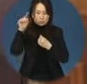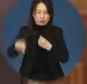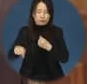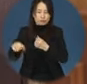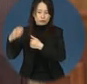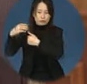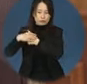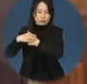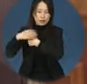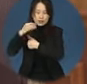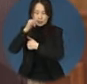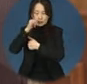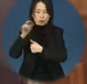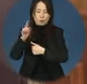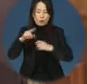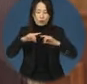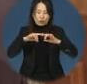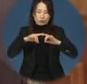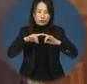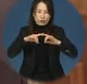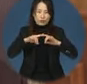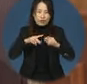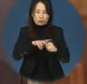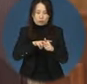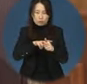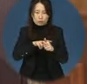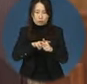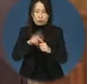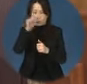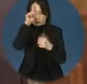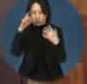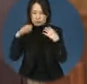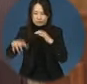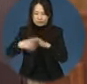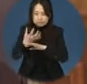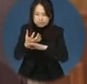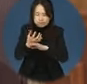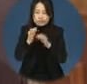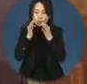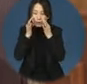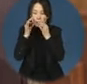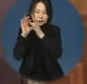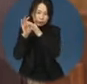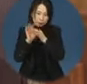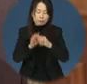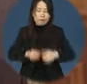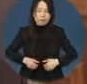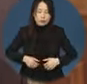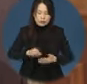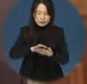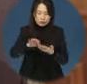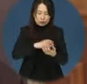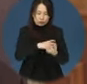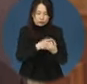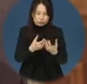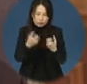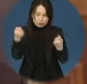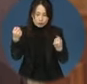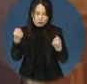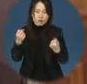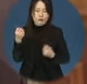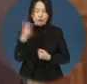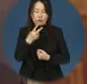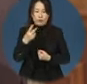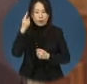있습니다 어 전자정부 라든지 또 정부 혁신에 대한 노력해 속 되야 되구요 예 또 재정부 건을 포함한 자치